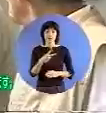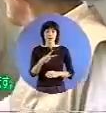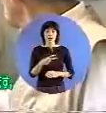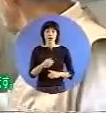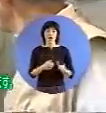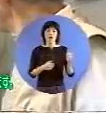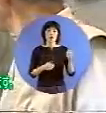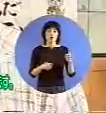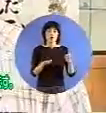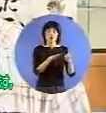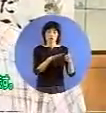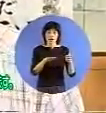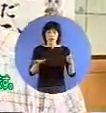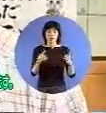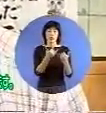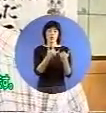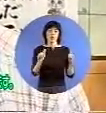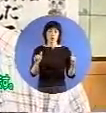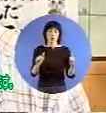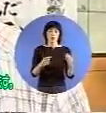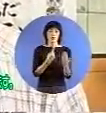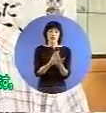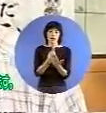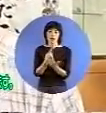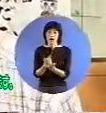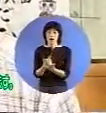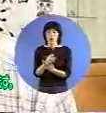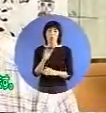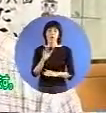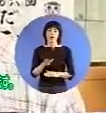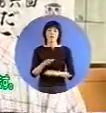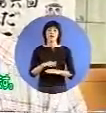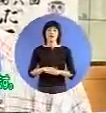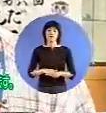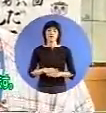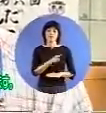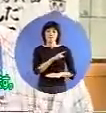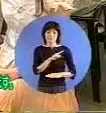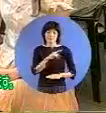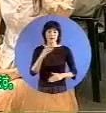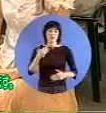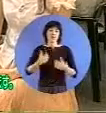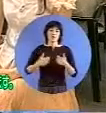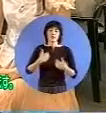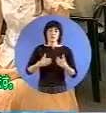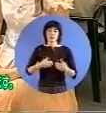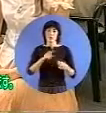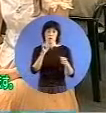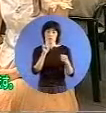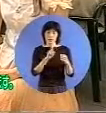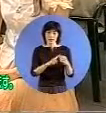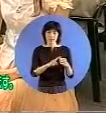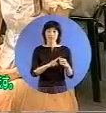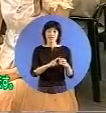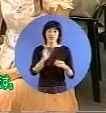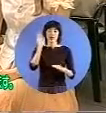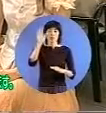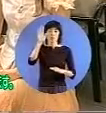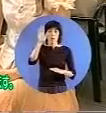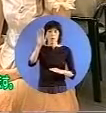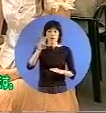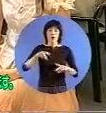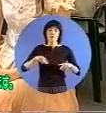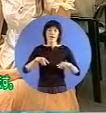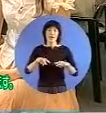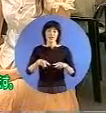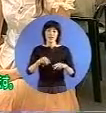加されつつあります。とりあえずはまあ楽しむことを先にしてますけど、まあ、今後はボランティアなんかにも発